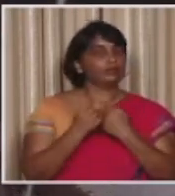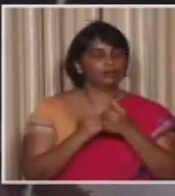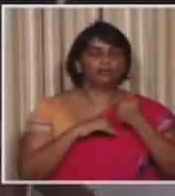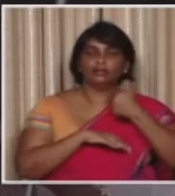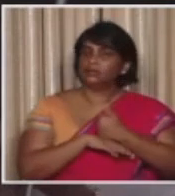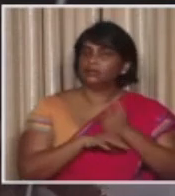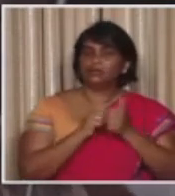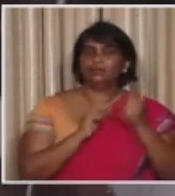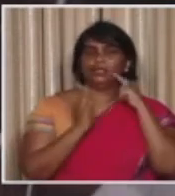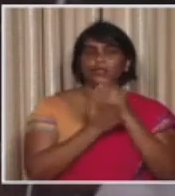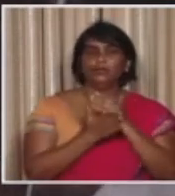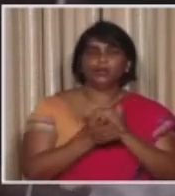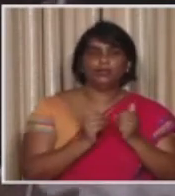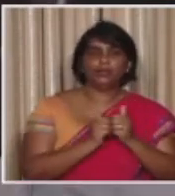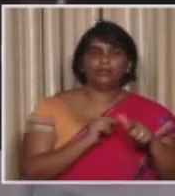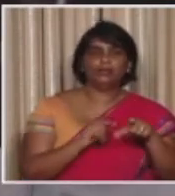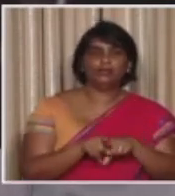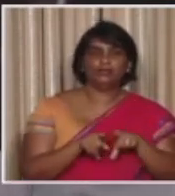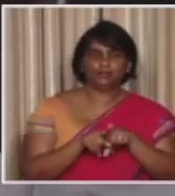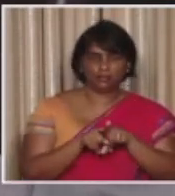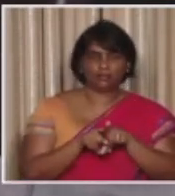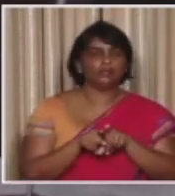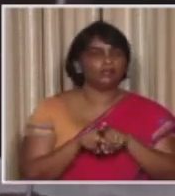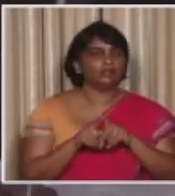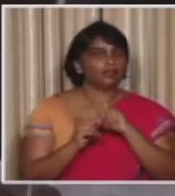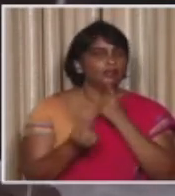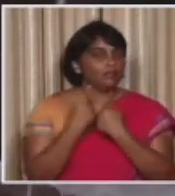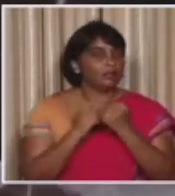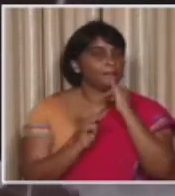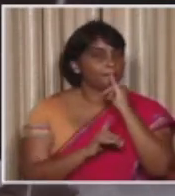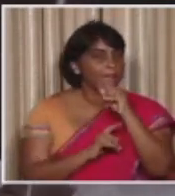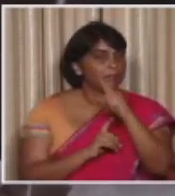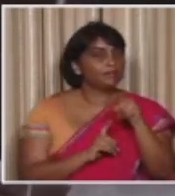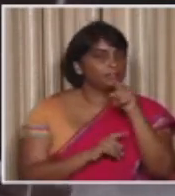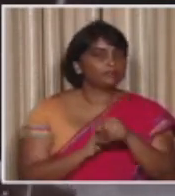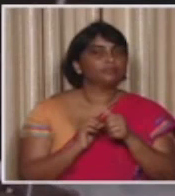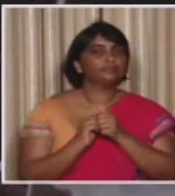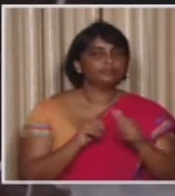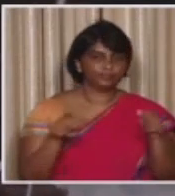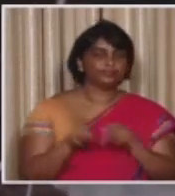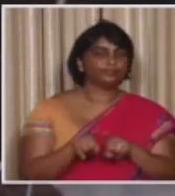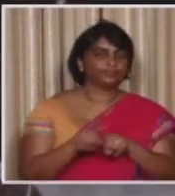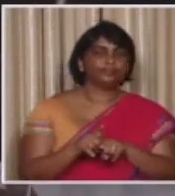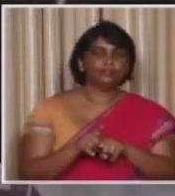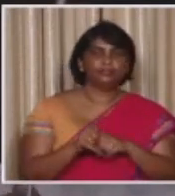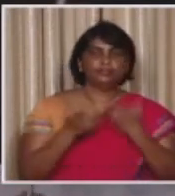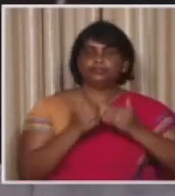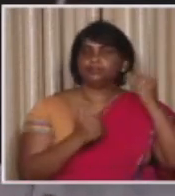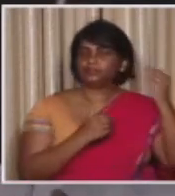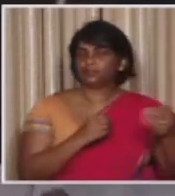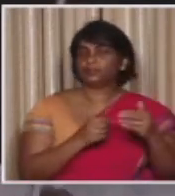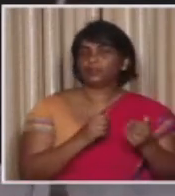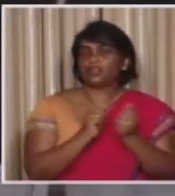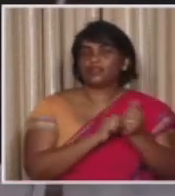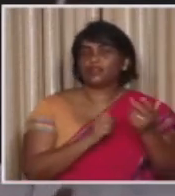මුලසනේ සභාපතිතුමනි අපි මේ විගණකාධිපතිතුමා විගණනය කරලා වැරදි කියලා නිර්දේශ කරාට පස්සේ එතනින් එහාට නිලධාරින්ට